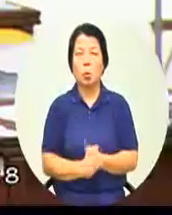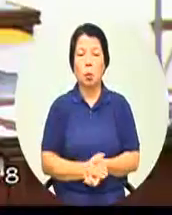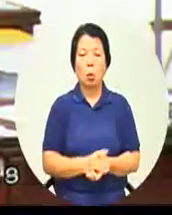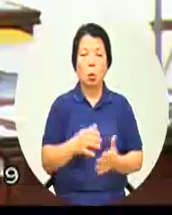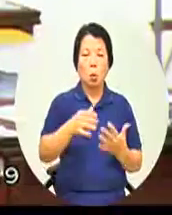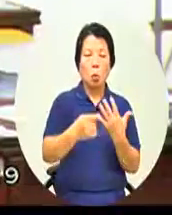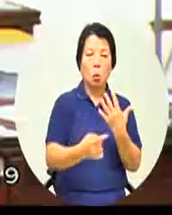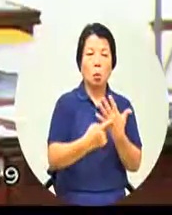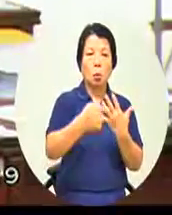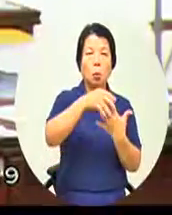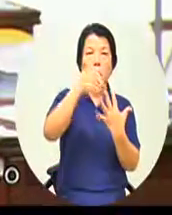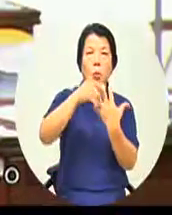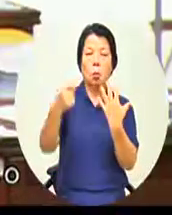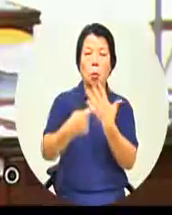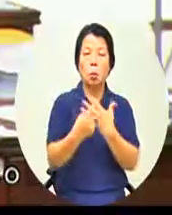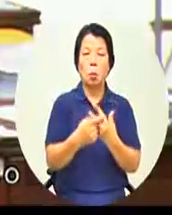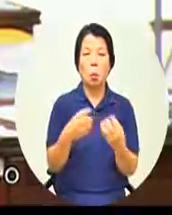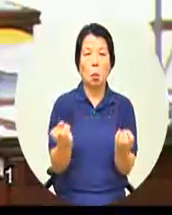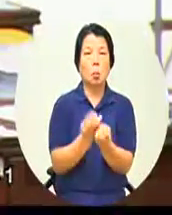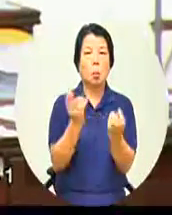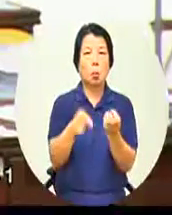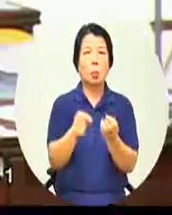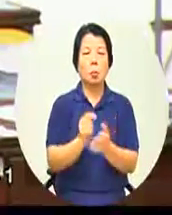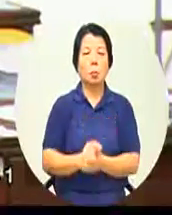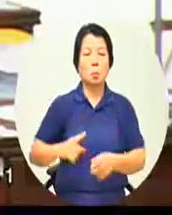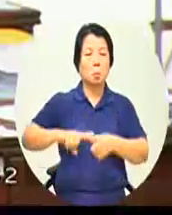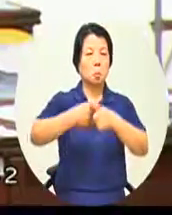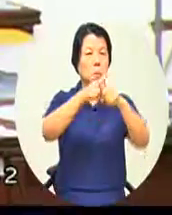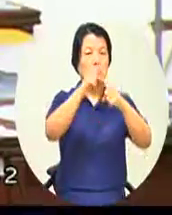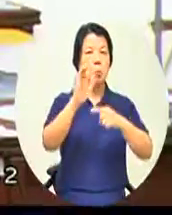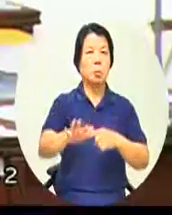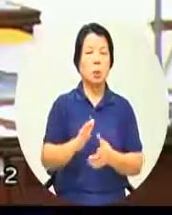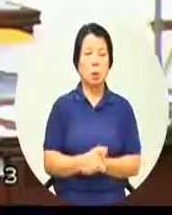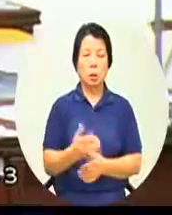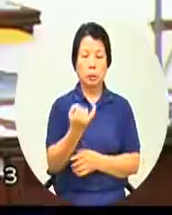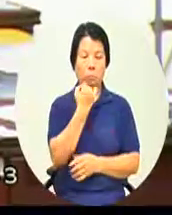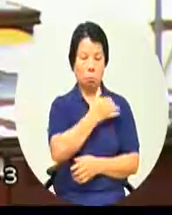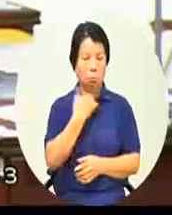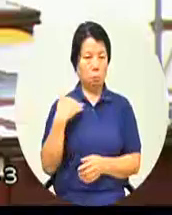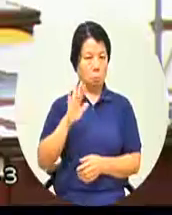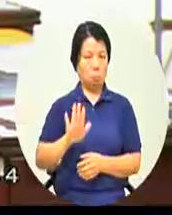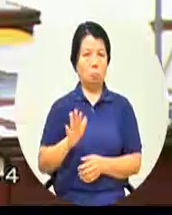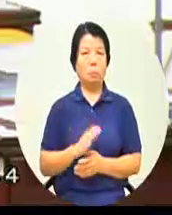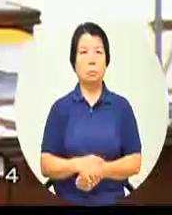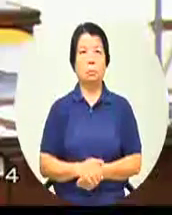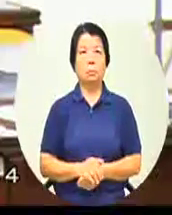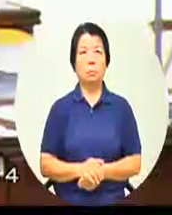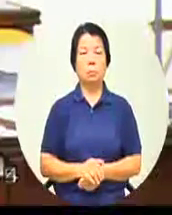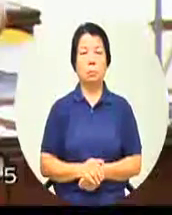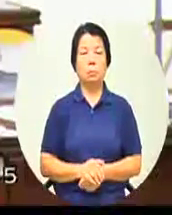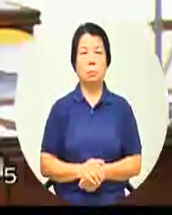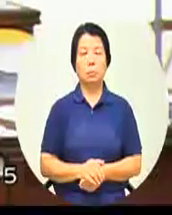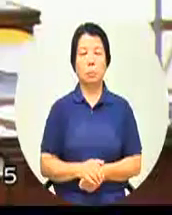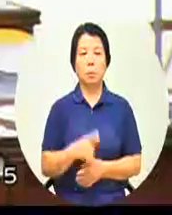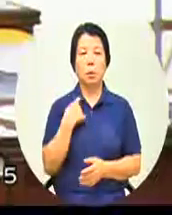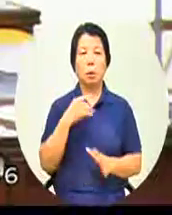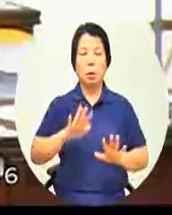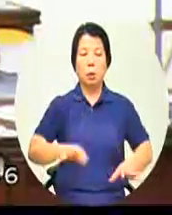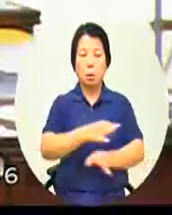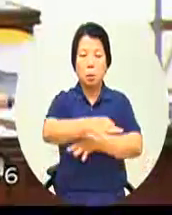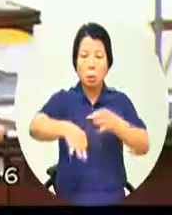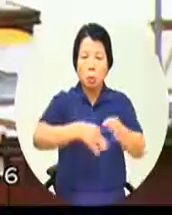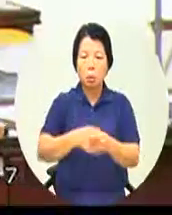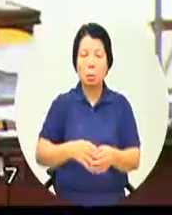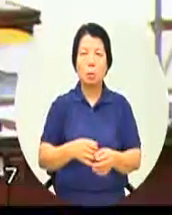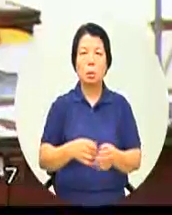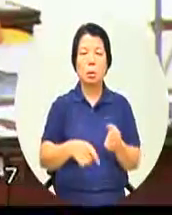手，等等来产生这个、这个、这个摩擦咧，这个无，这嘛拢有可能啊。对不对？爱经济化化的层面，哦，不要